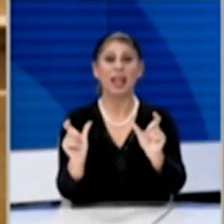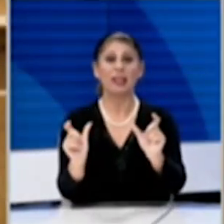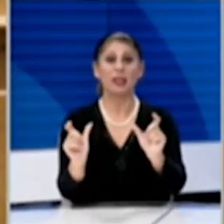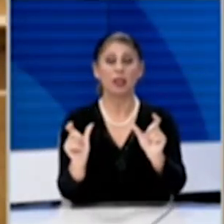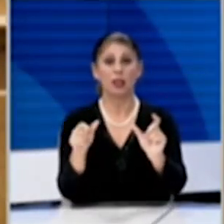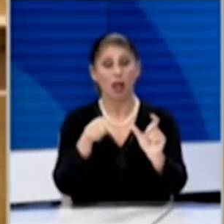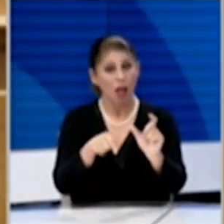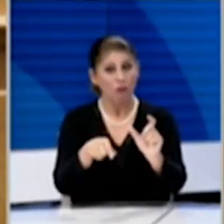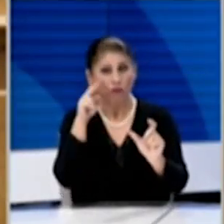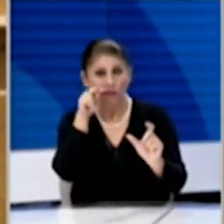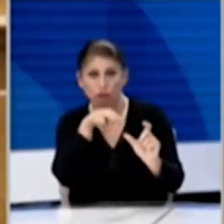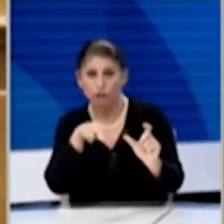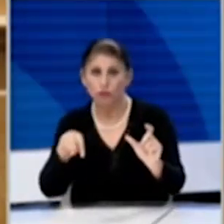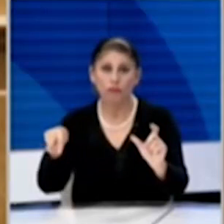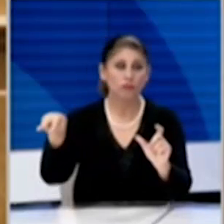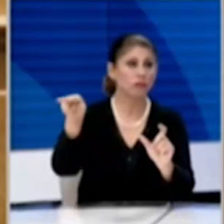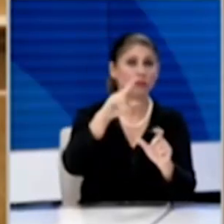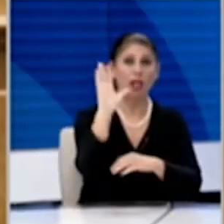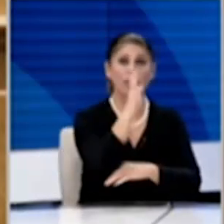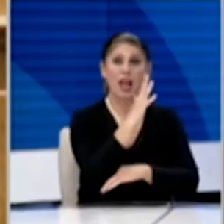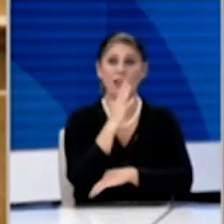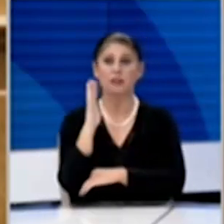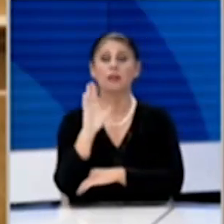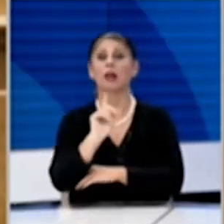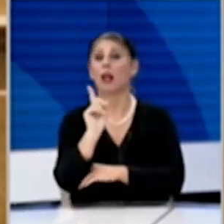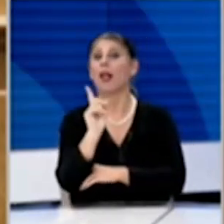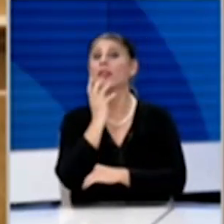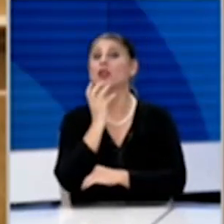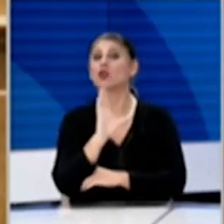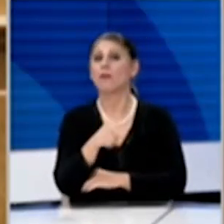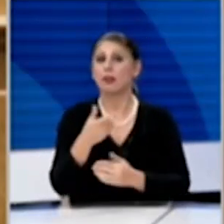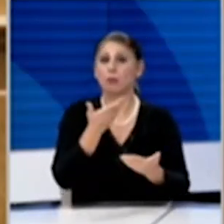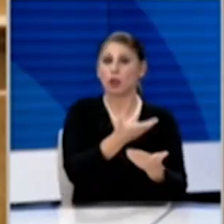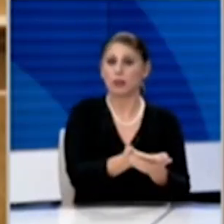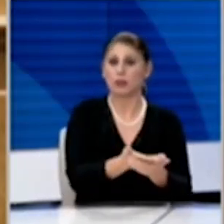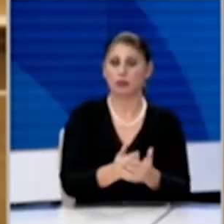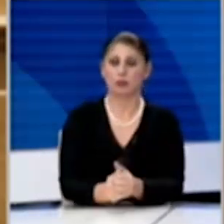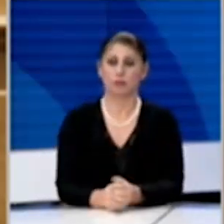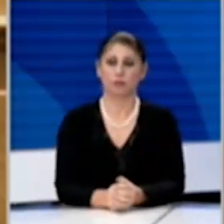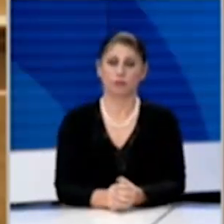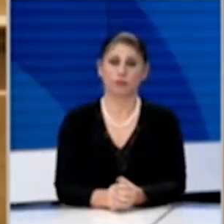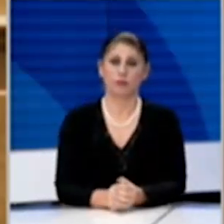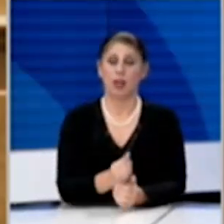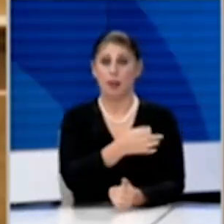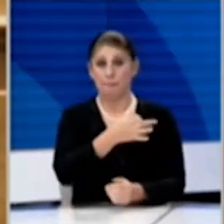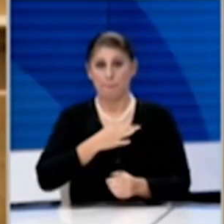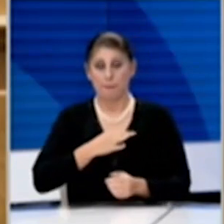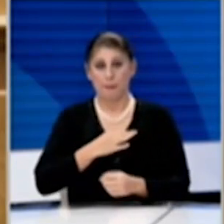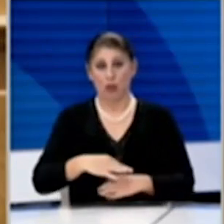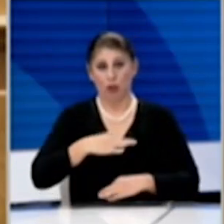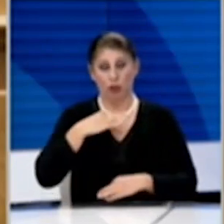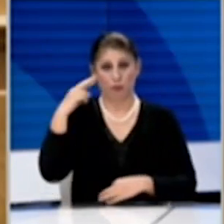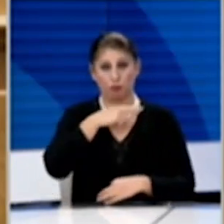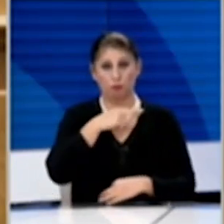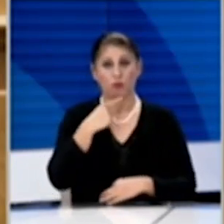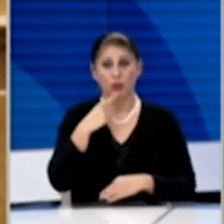η οποία θα εποπτεύει και θα επιτηρεί τα δάση. Δεν είναι σοβαρή αυτή η πρόταση? Μας είπε ο κύριος Πρωθυπουργός τον Αύγουστο